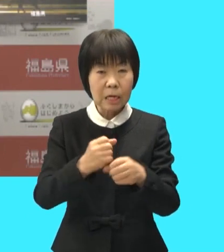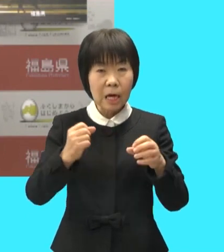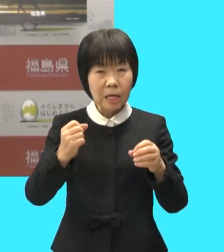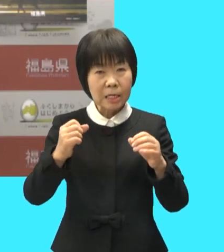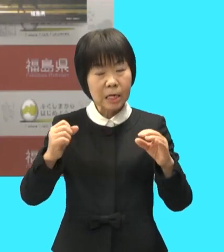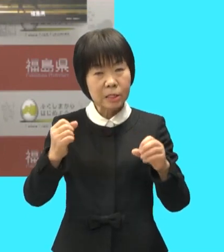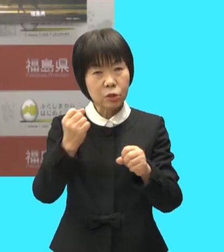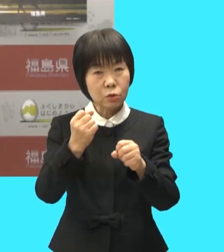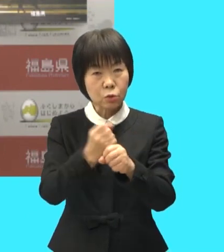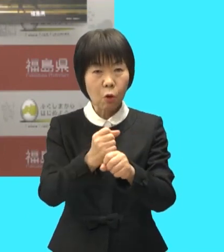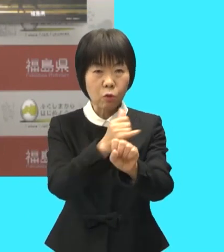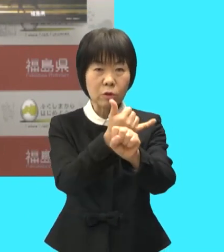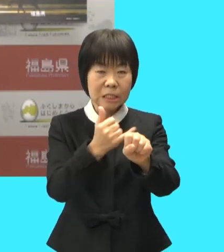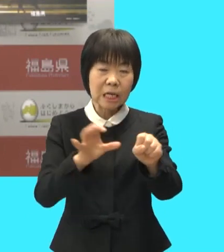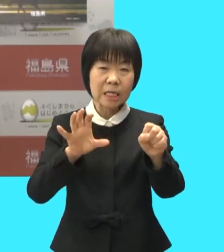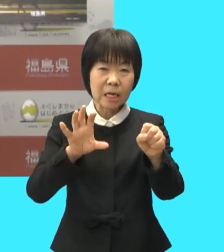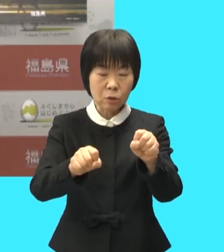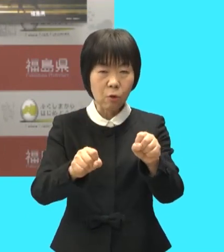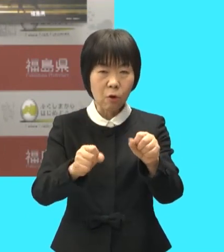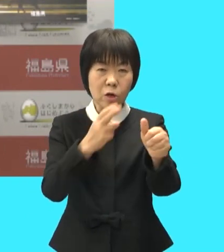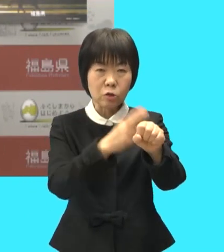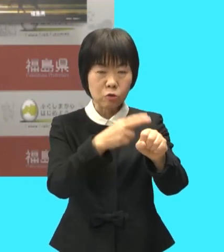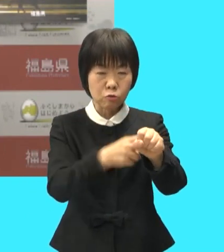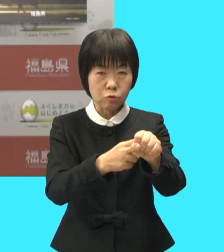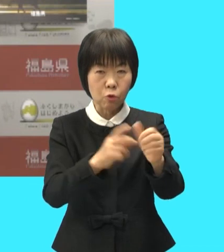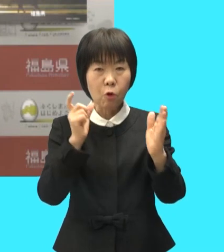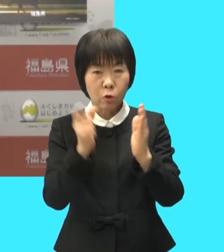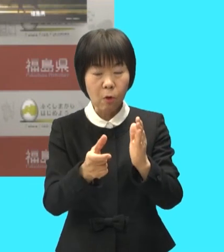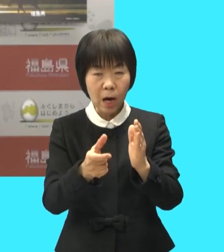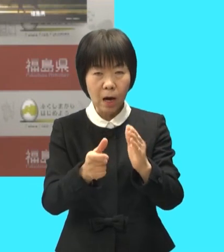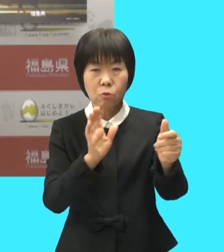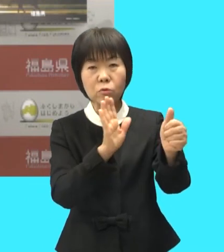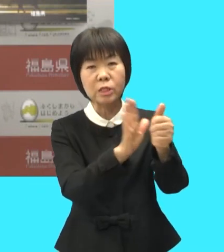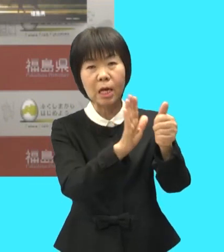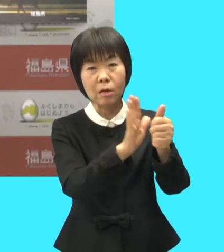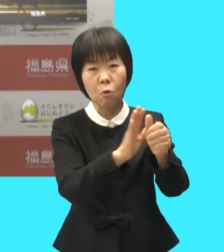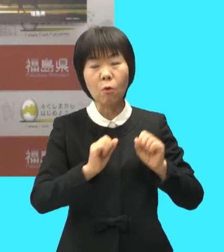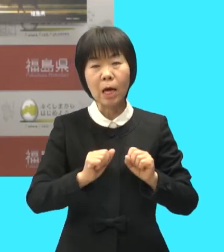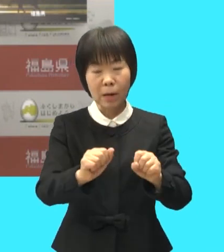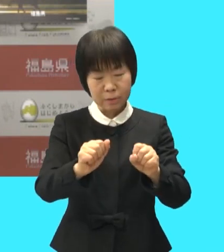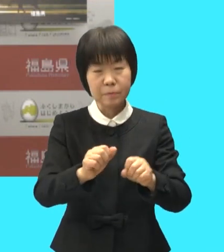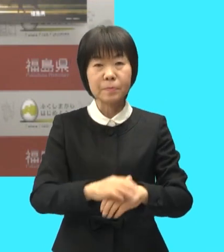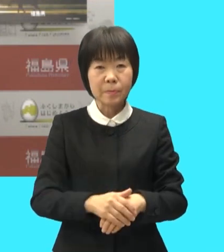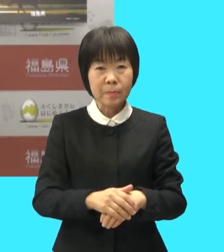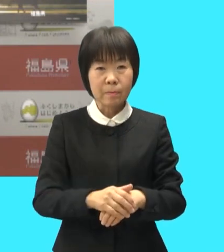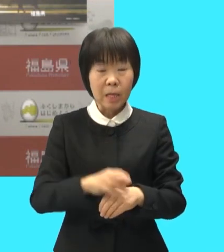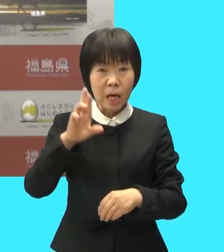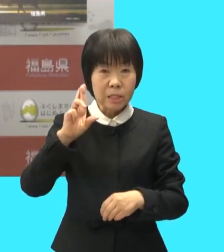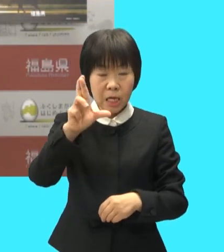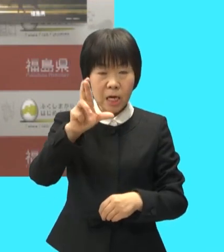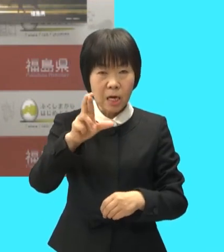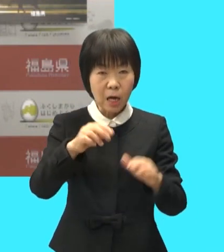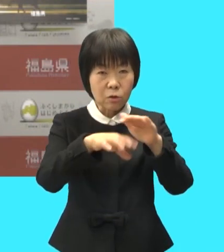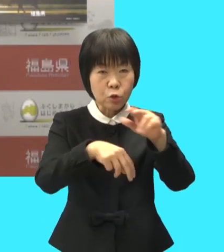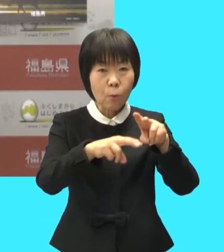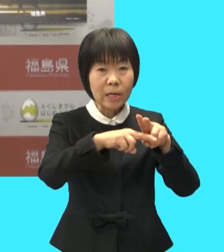人材確保や技術力の強化等を支援してまいります。また JR 常